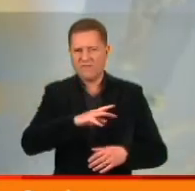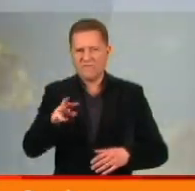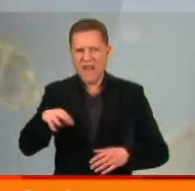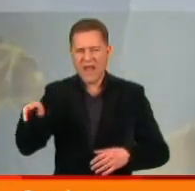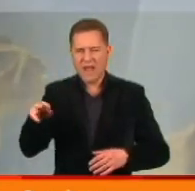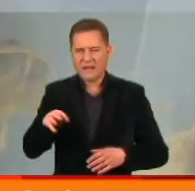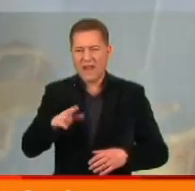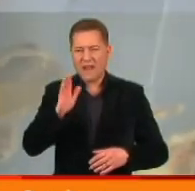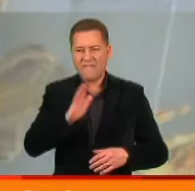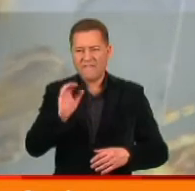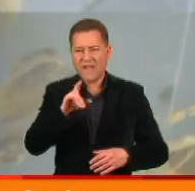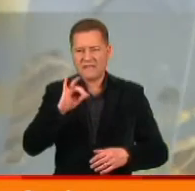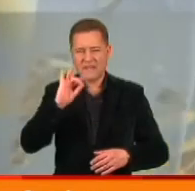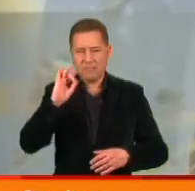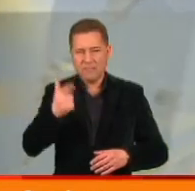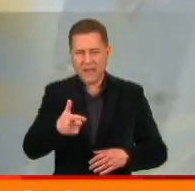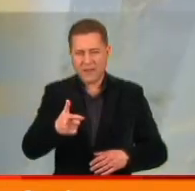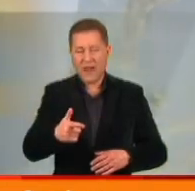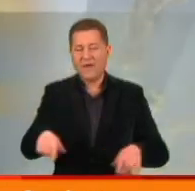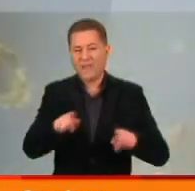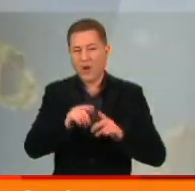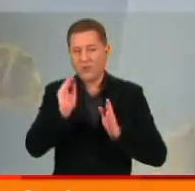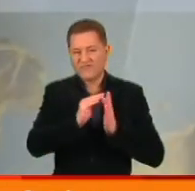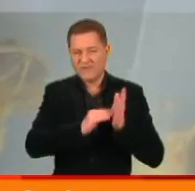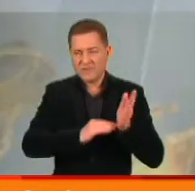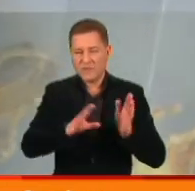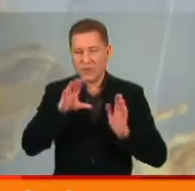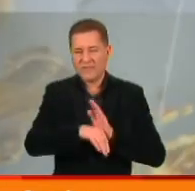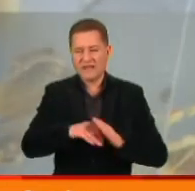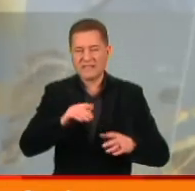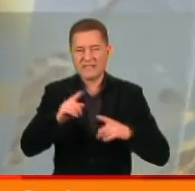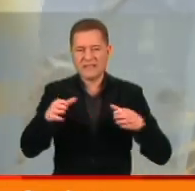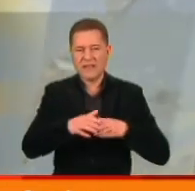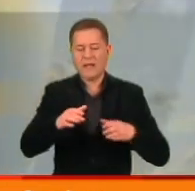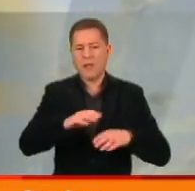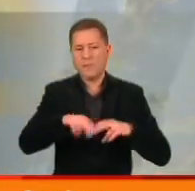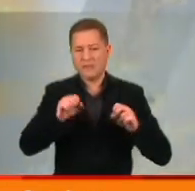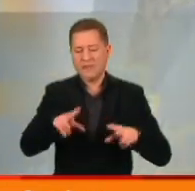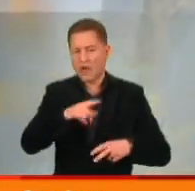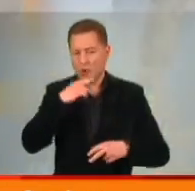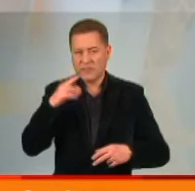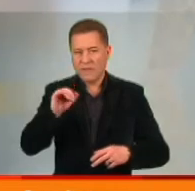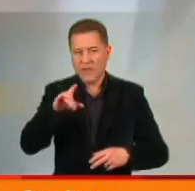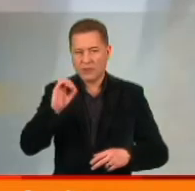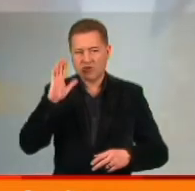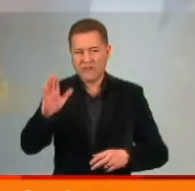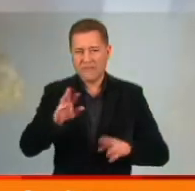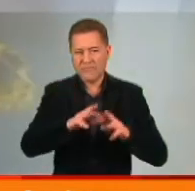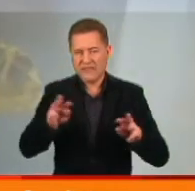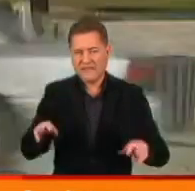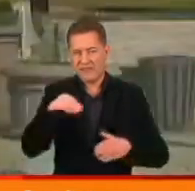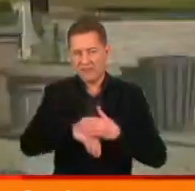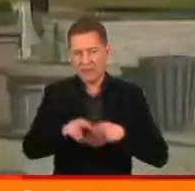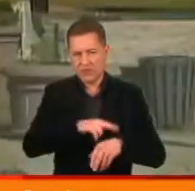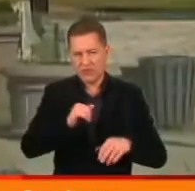Віктор Вексельберг. Також у список внесені секретар Ради безпеки Росії Микола Патрушев і міністр внутрішніх